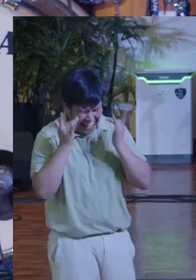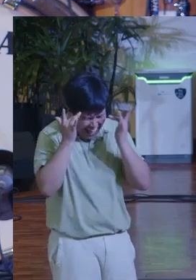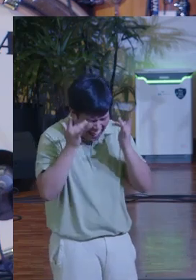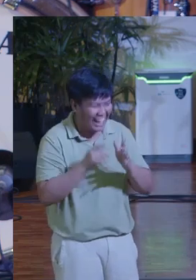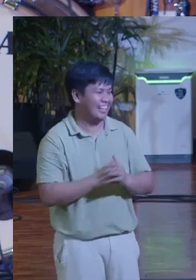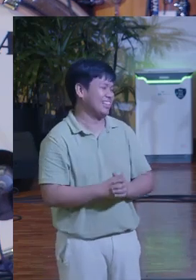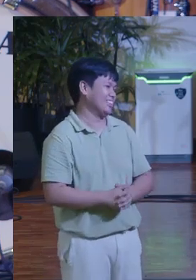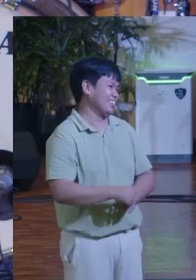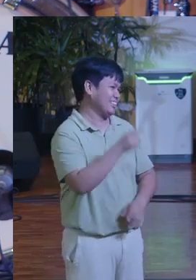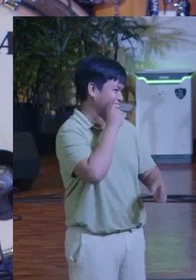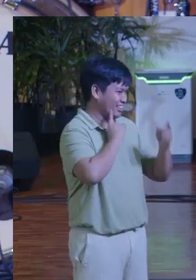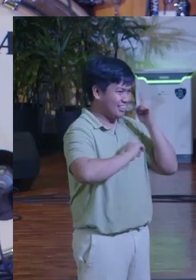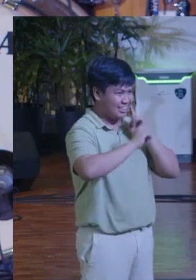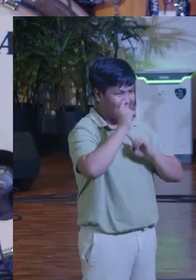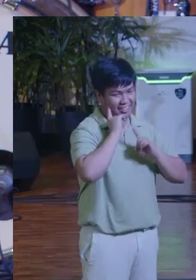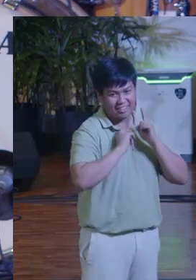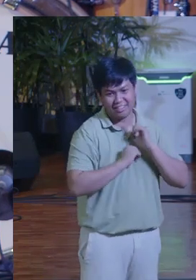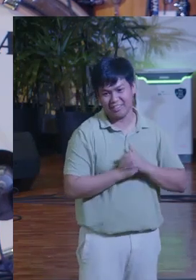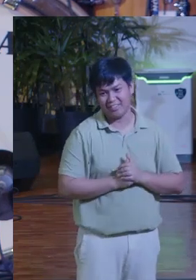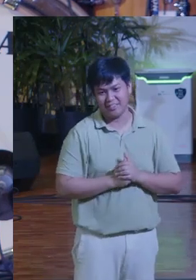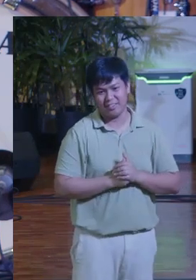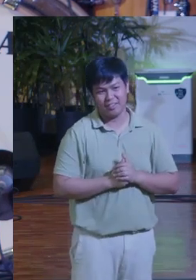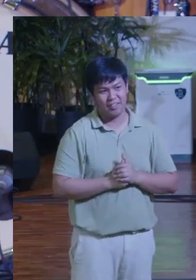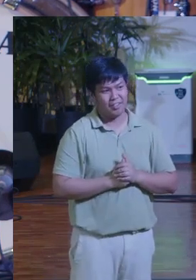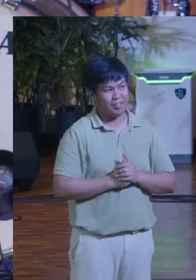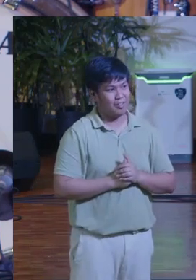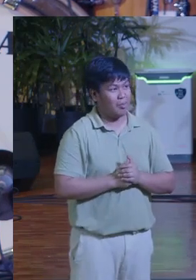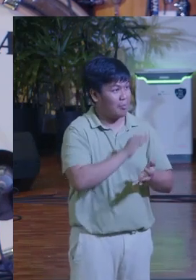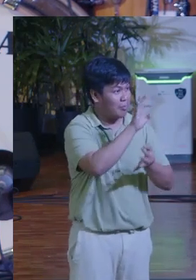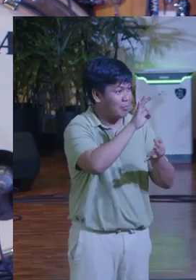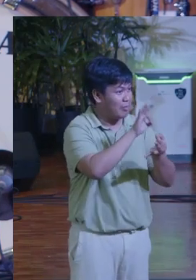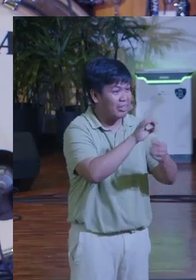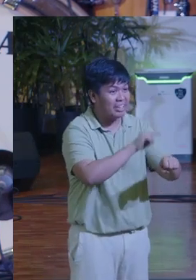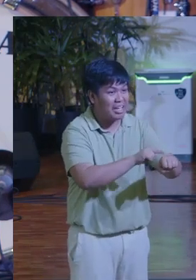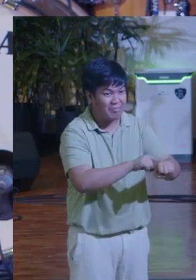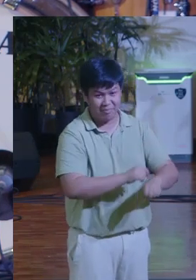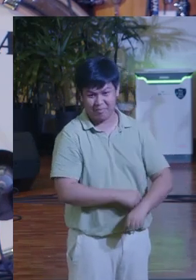nag-iiyak si Moses. Ang galing naman ng timing ni Moses, no?